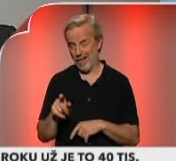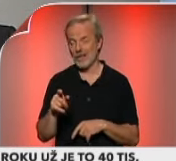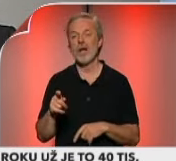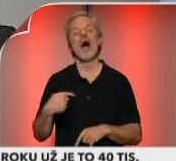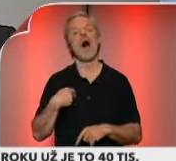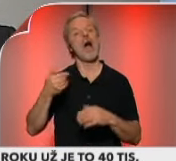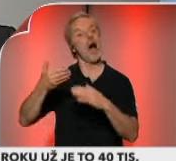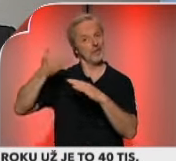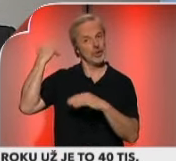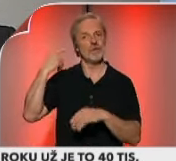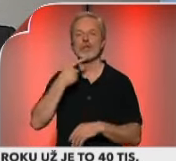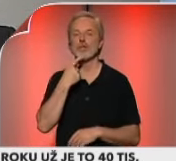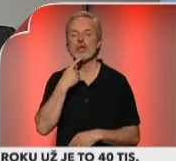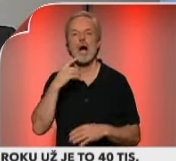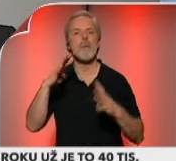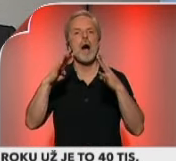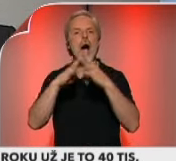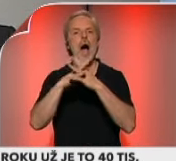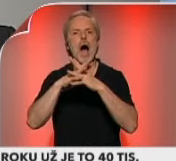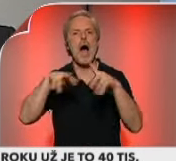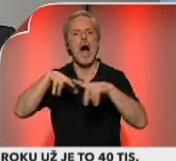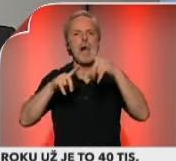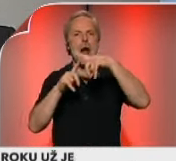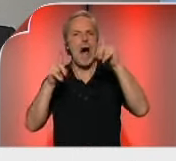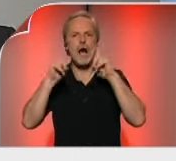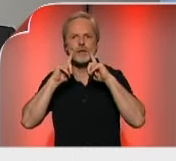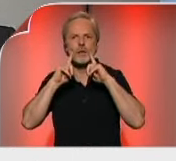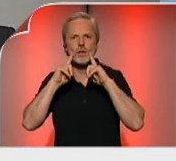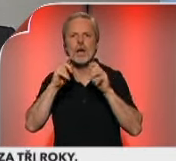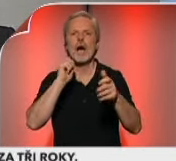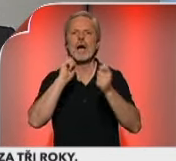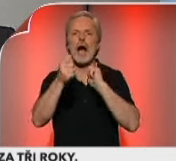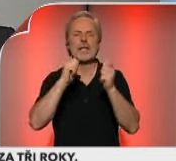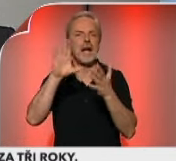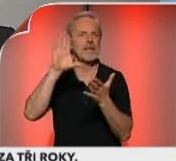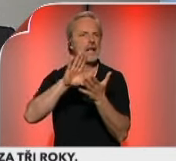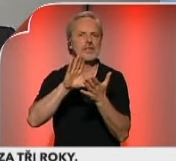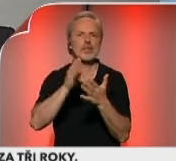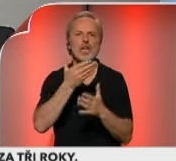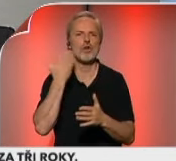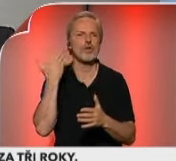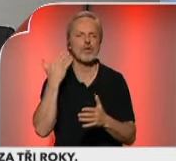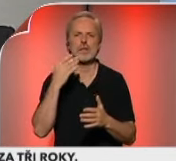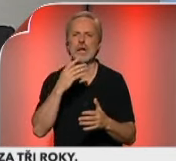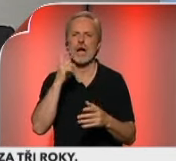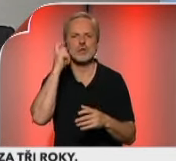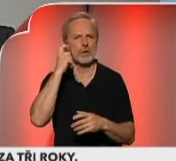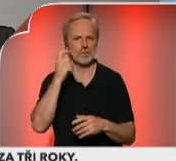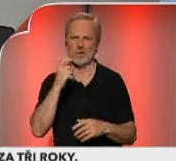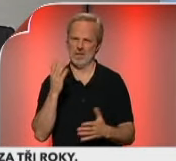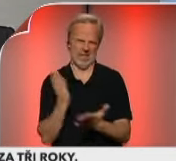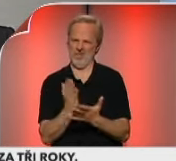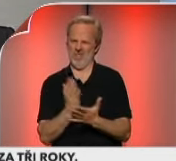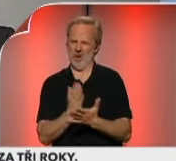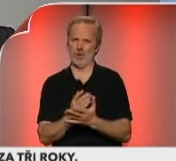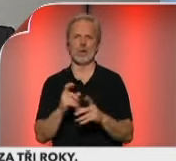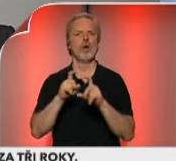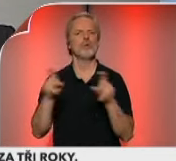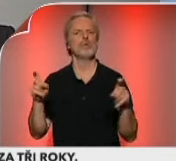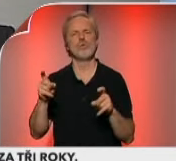řekl že David rád nemá být na kandidátce středočeské sociální demokracie do parlamentu kvůli kauze